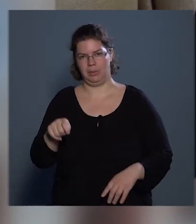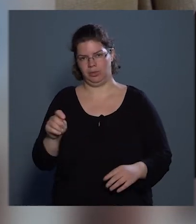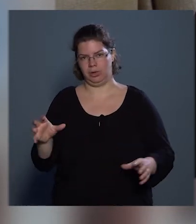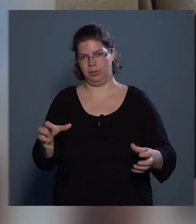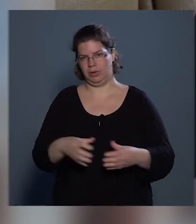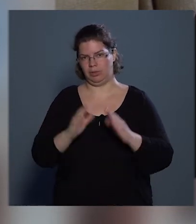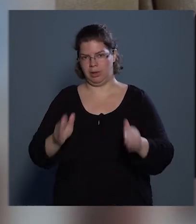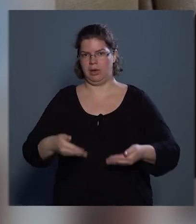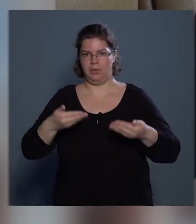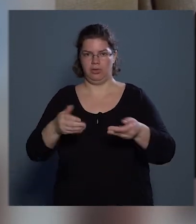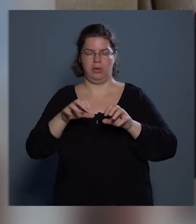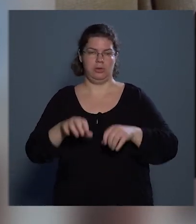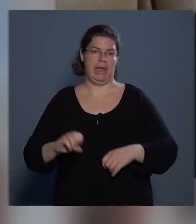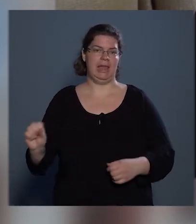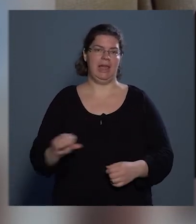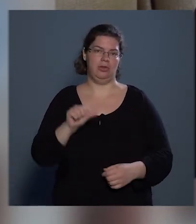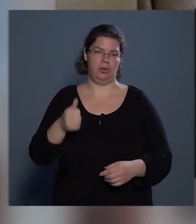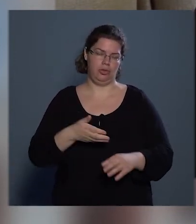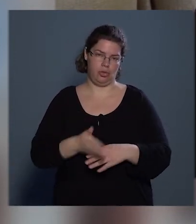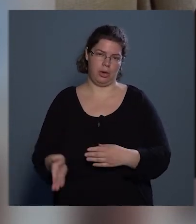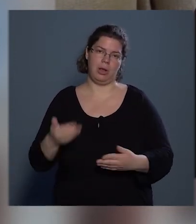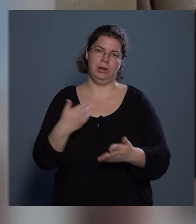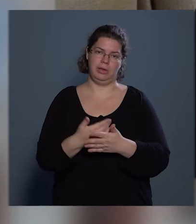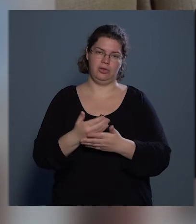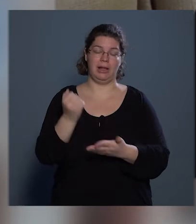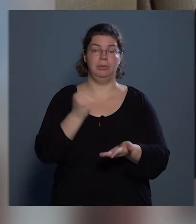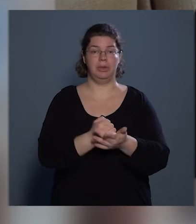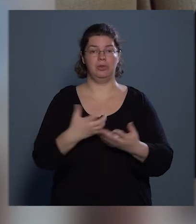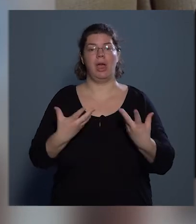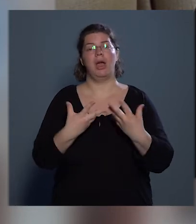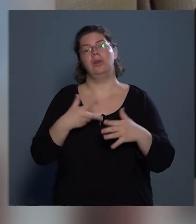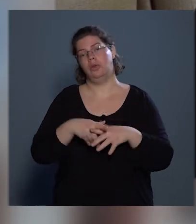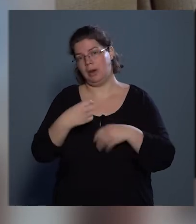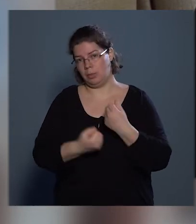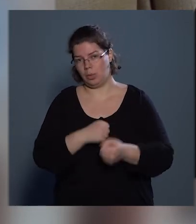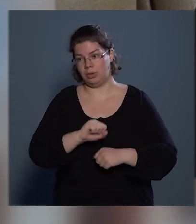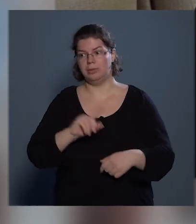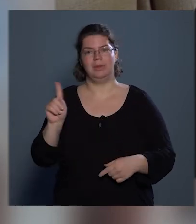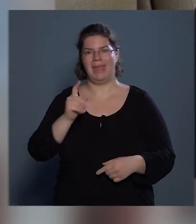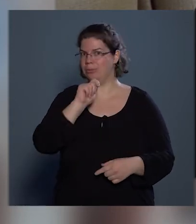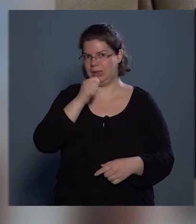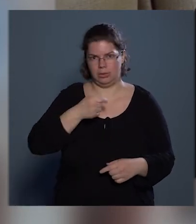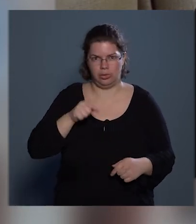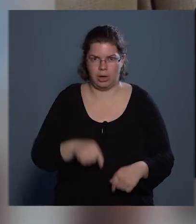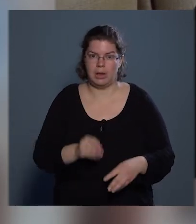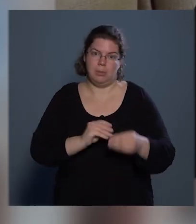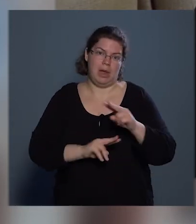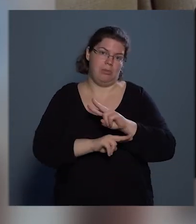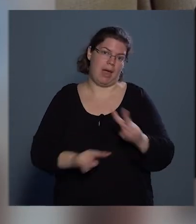javaslatot tegyen, elsősorban ugye a Gazdasági Bizottság közreműködésével. Nem titkosak ezek, hiszen megvannak